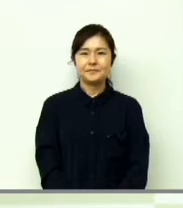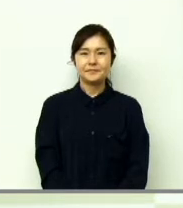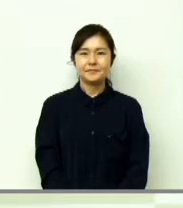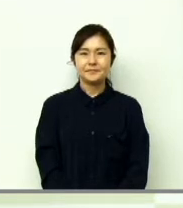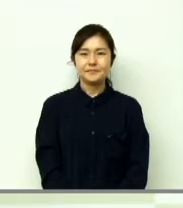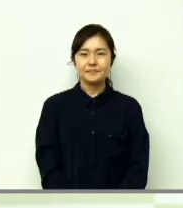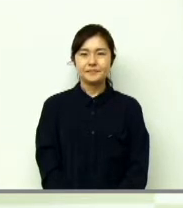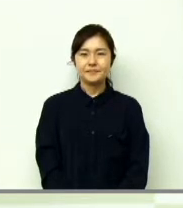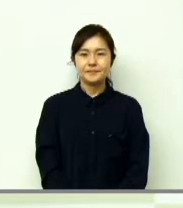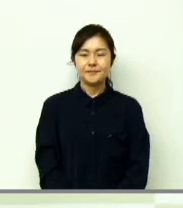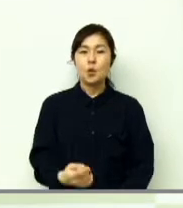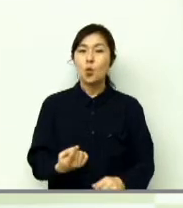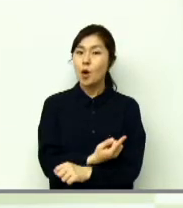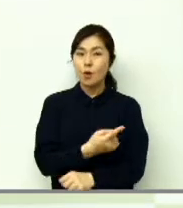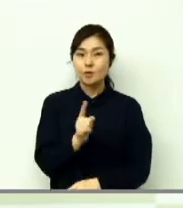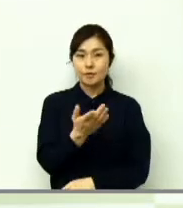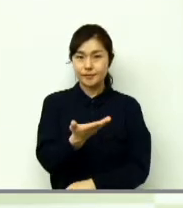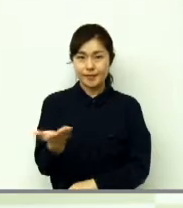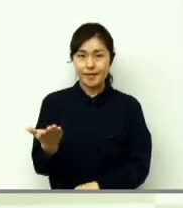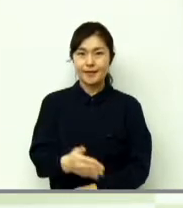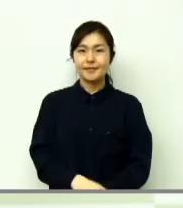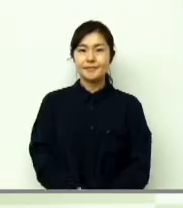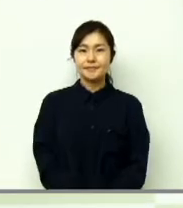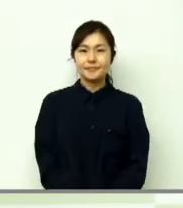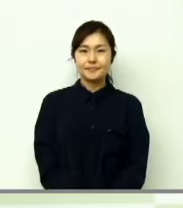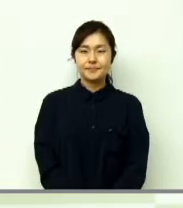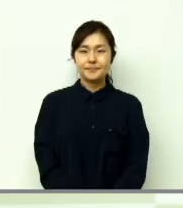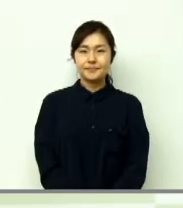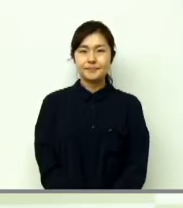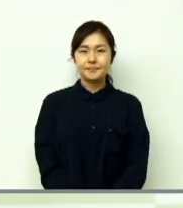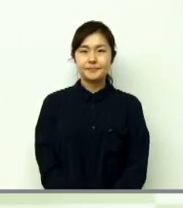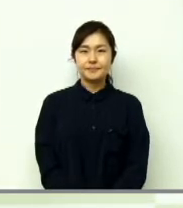他に質問のある者はありますか？